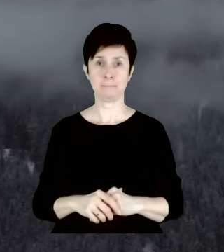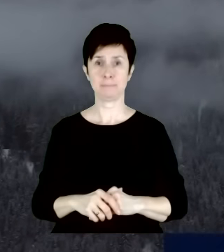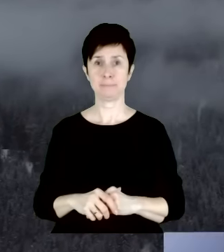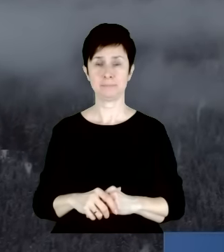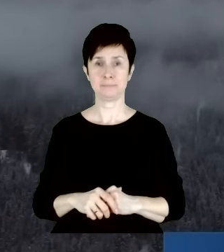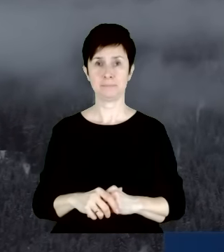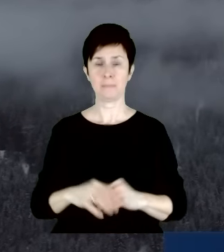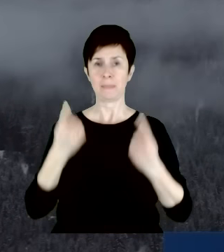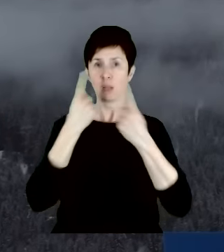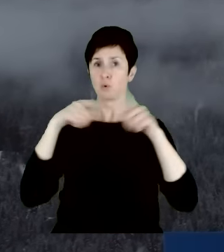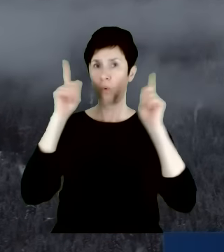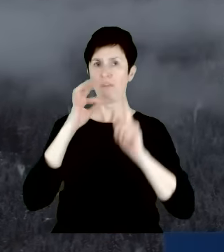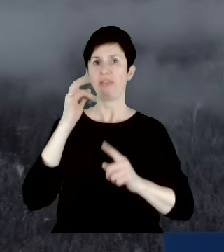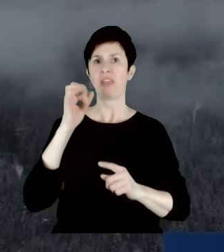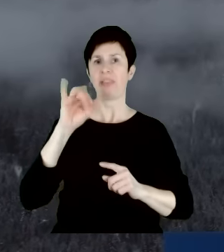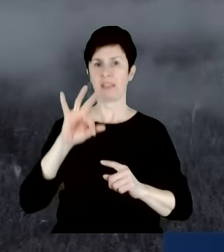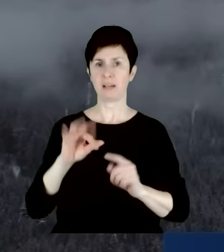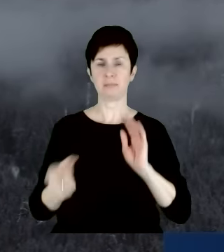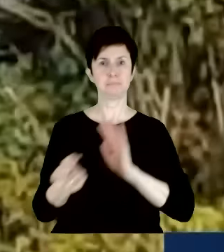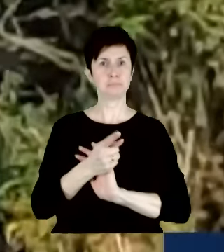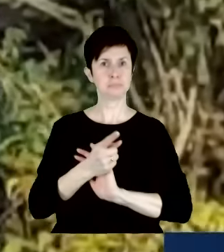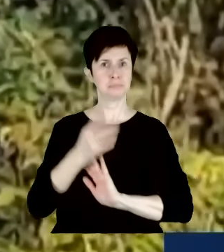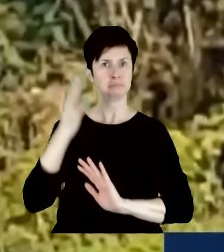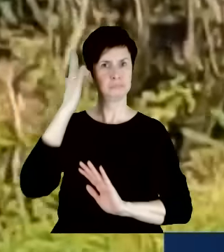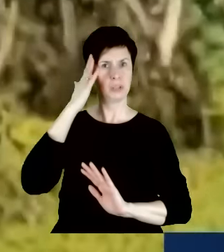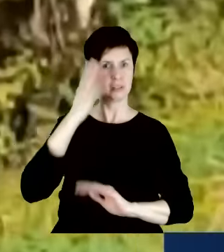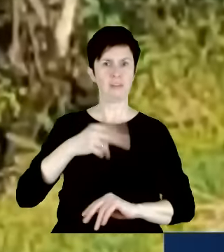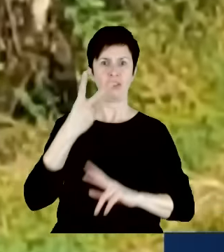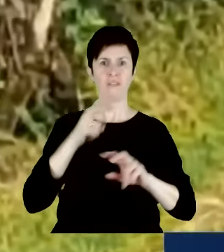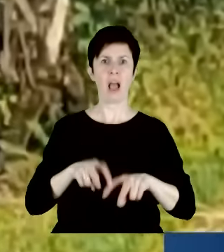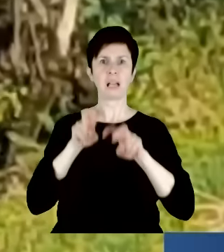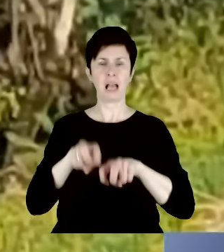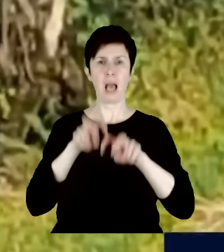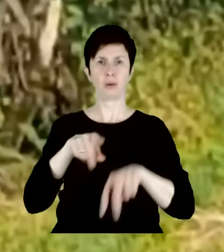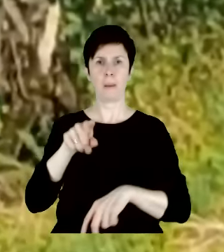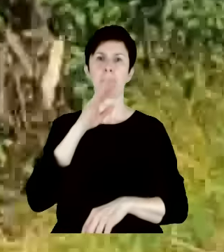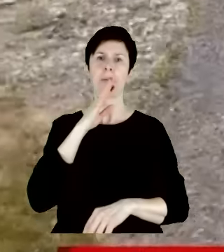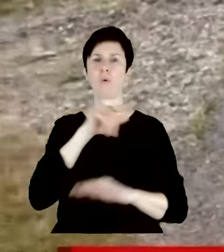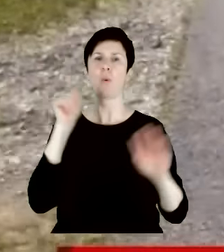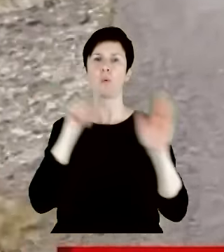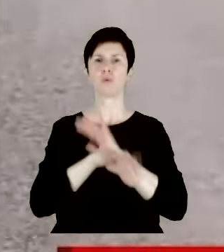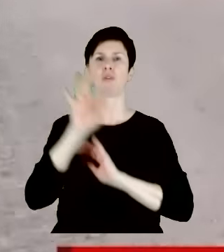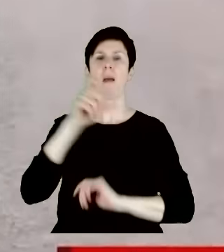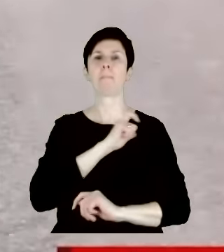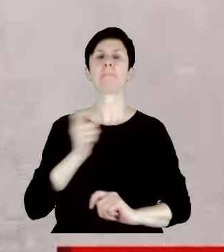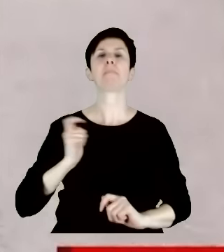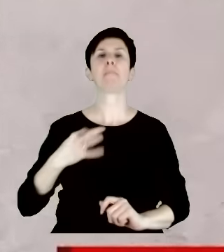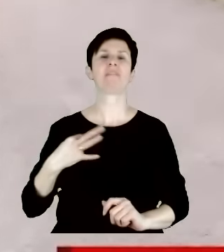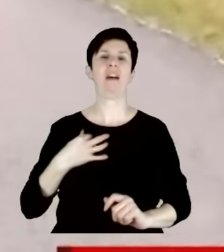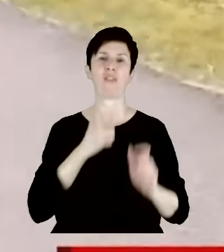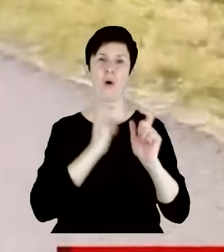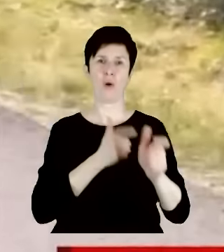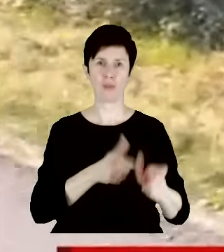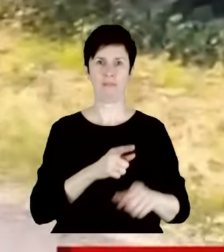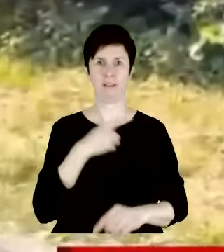W słowackich Tatrach na dobre zadomowili się niespotykani wcześniej mieszkańcy. Dwa kangury, prawdopodobnie są to uciekinierzy z prywatnej hodowli. Nikt jednak nie spodziewał się, że